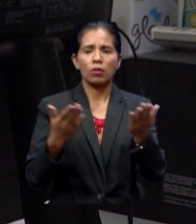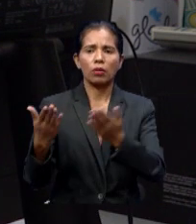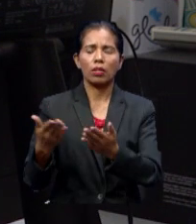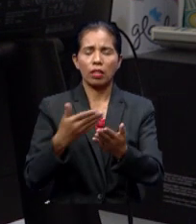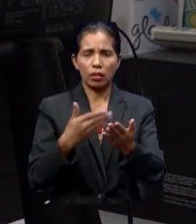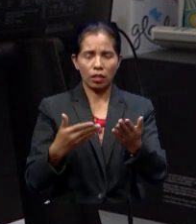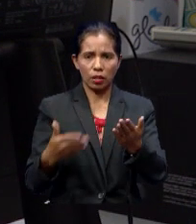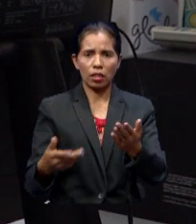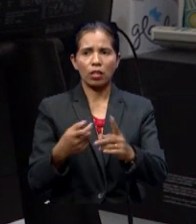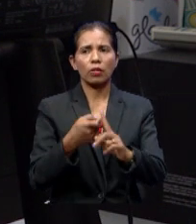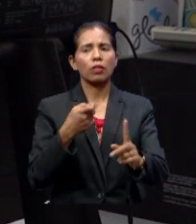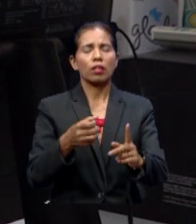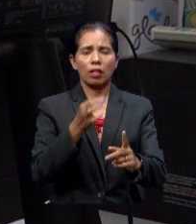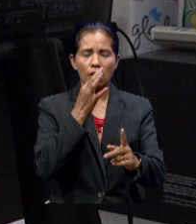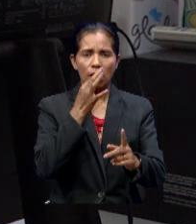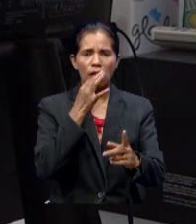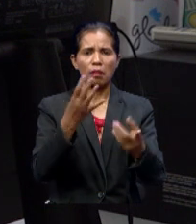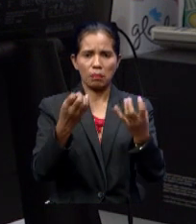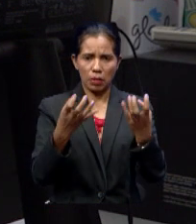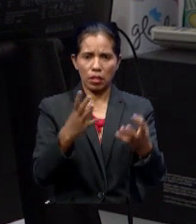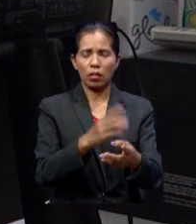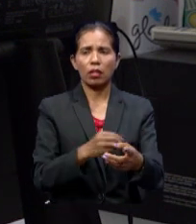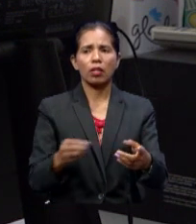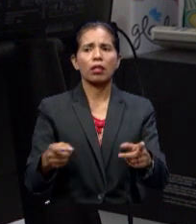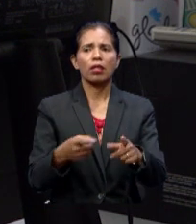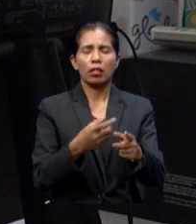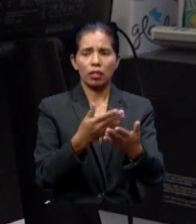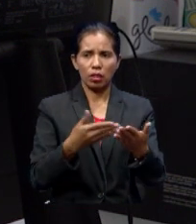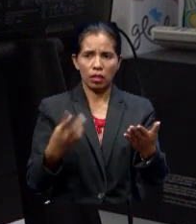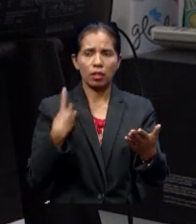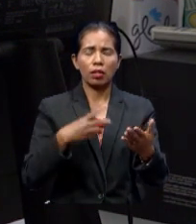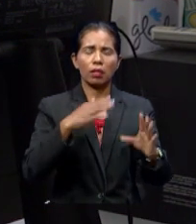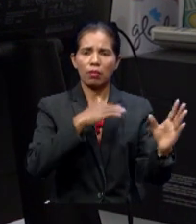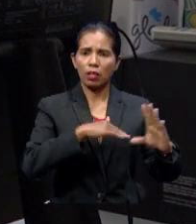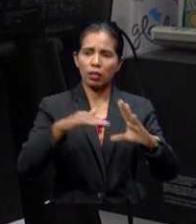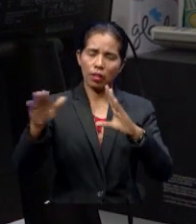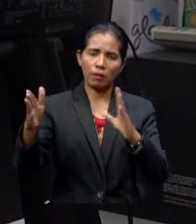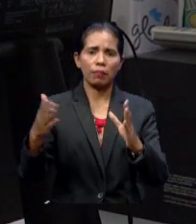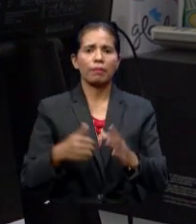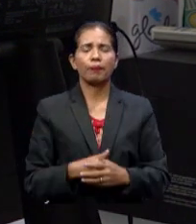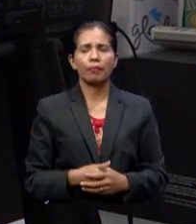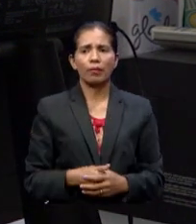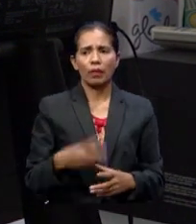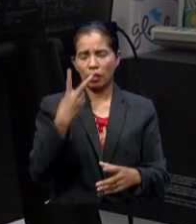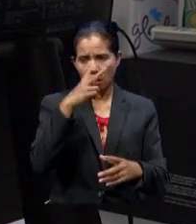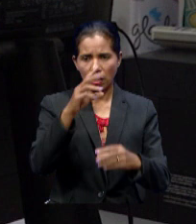ka produtus ku ba atu consume ni ne barak li duke sasan sen be mak bele exporta ne atu hari kona